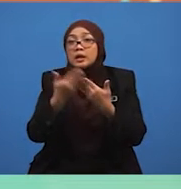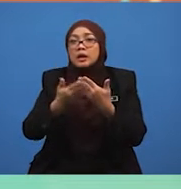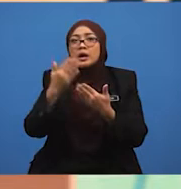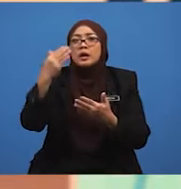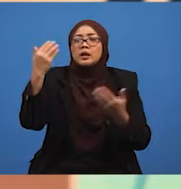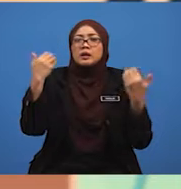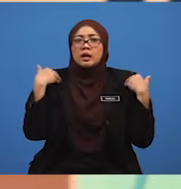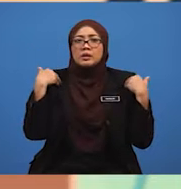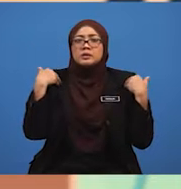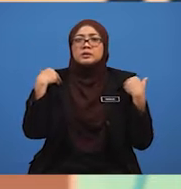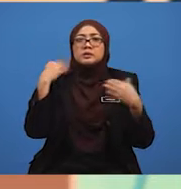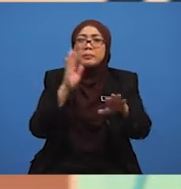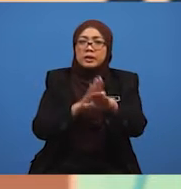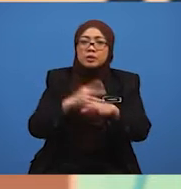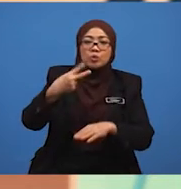basikal.